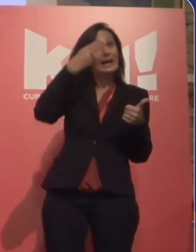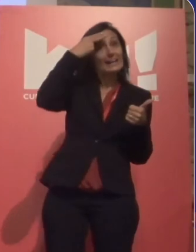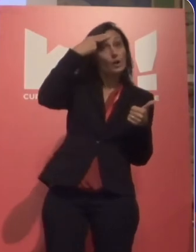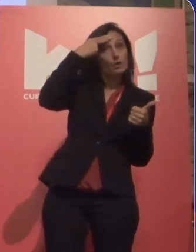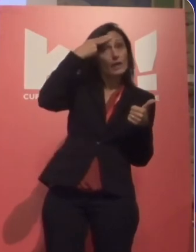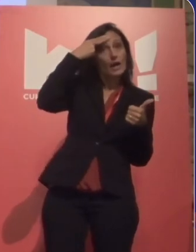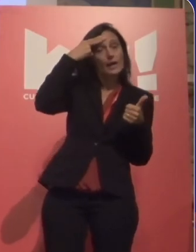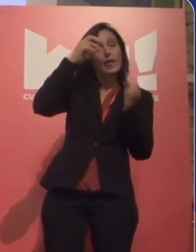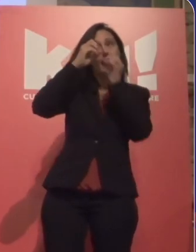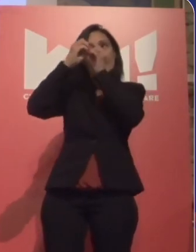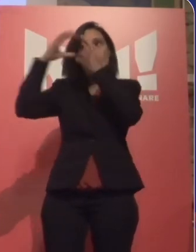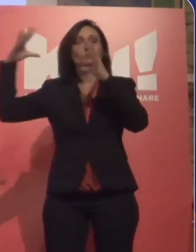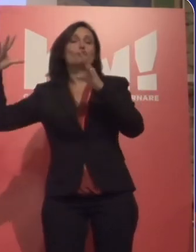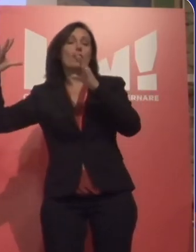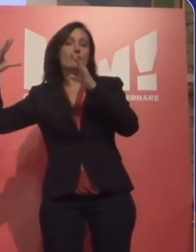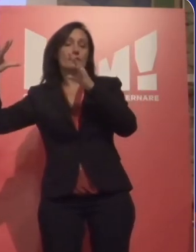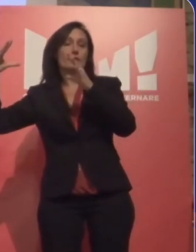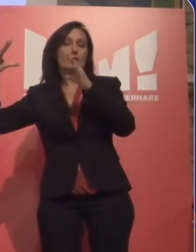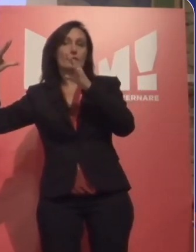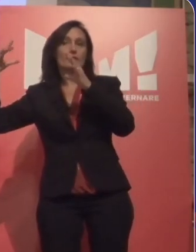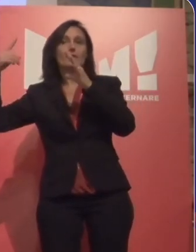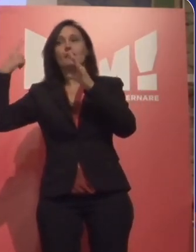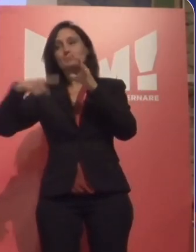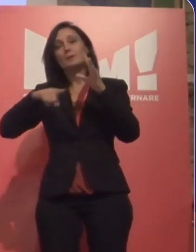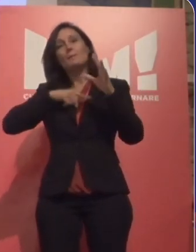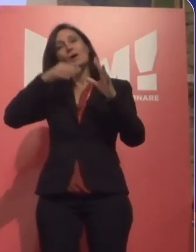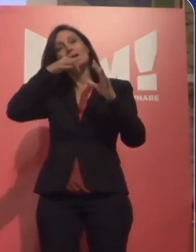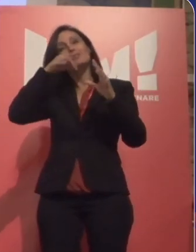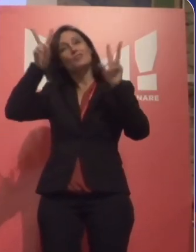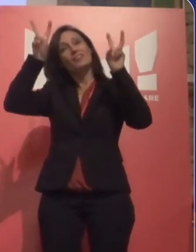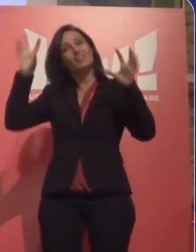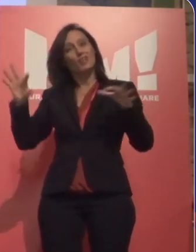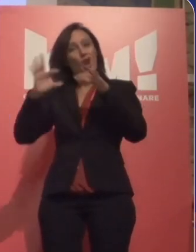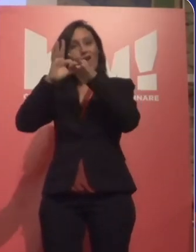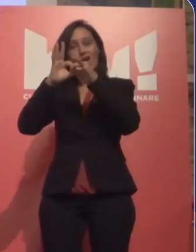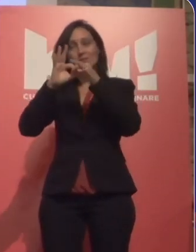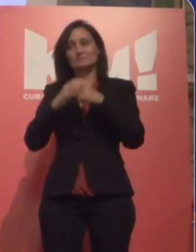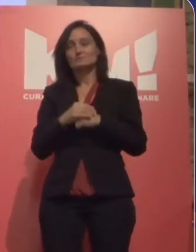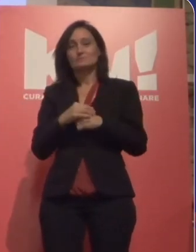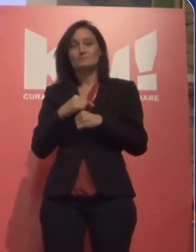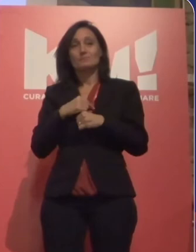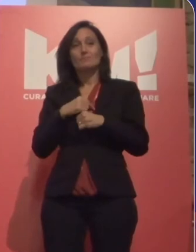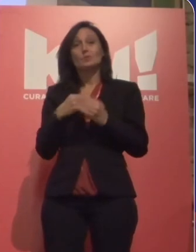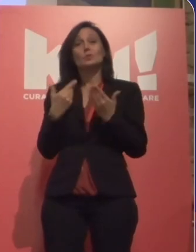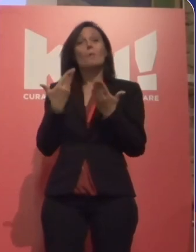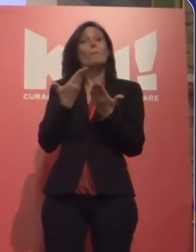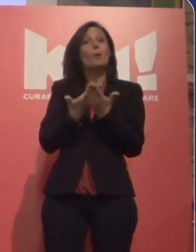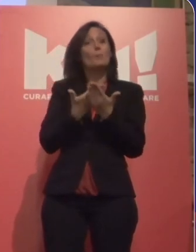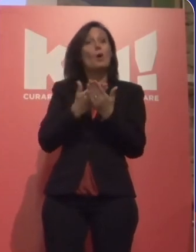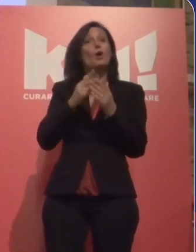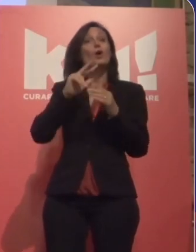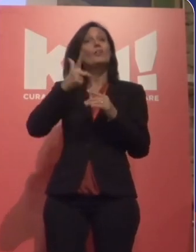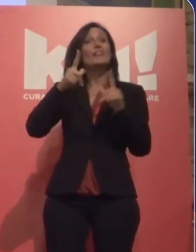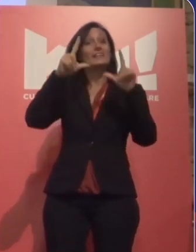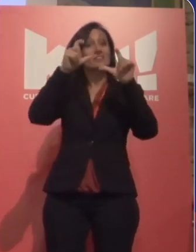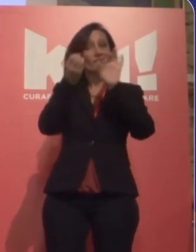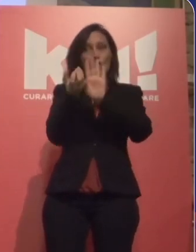il titolo di questa riflessione vi propongo una terza fotografia